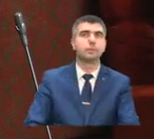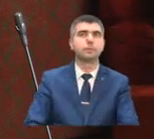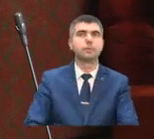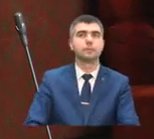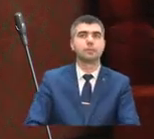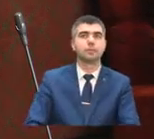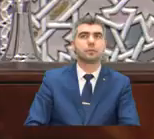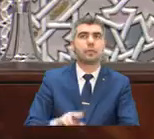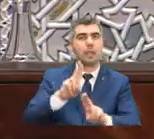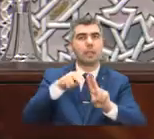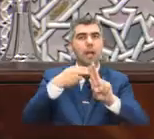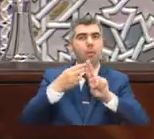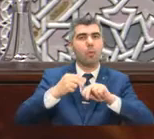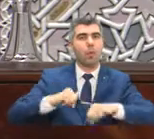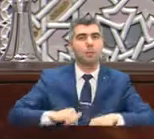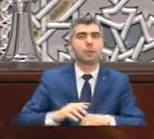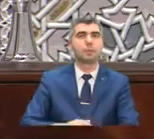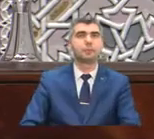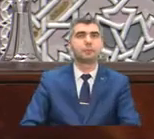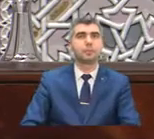الجواب.